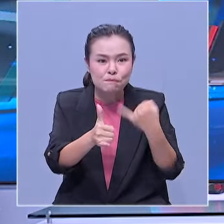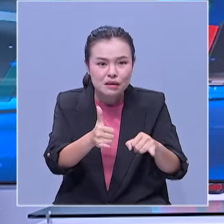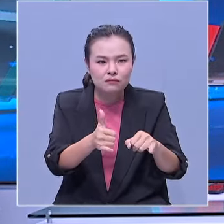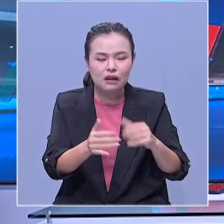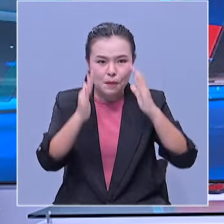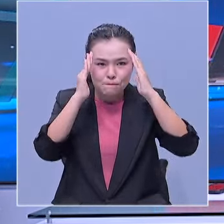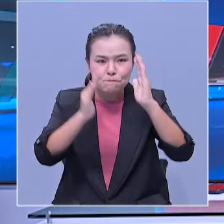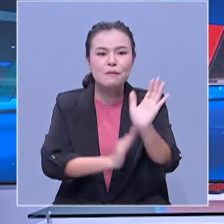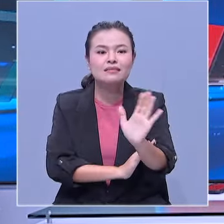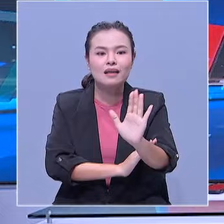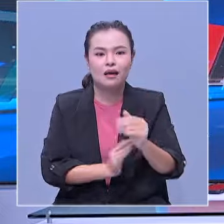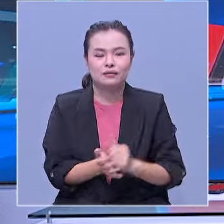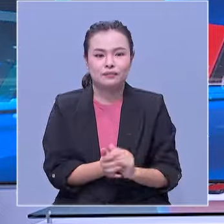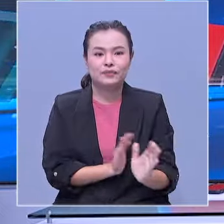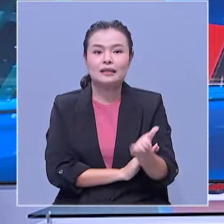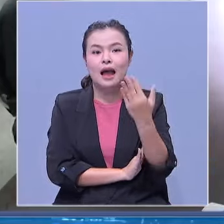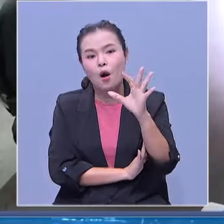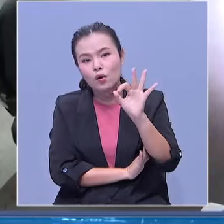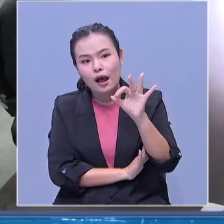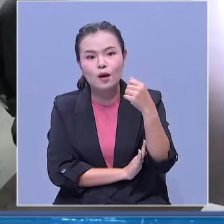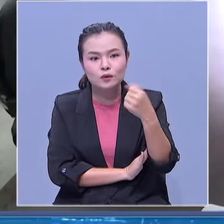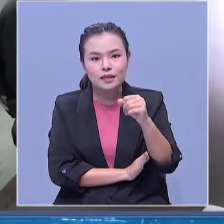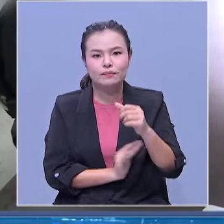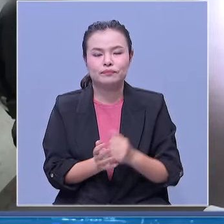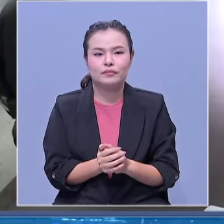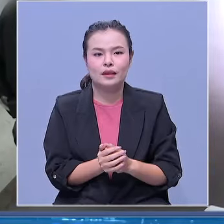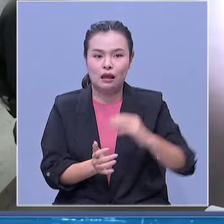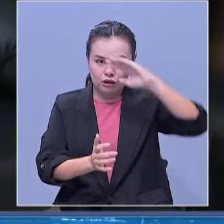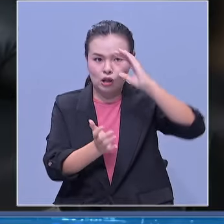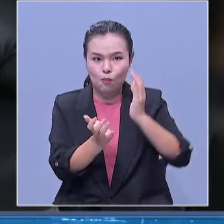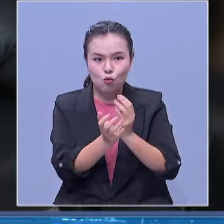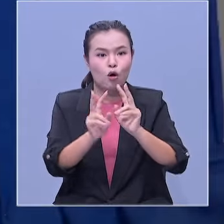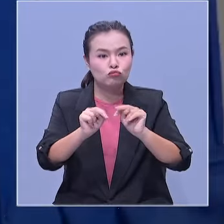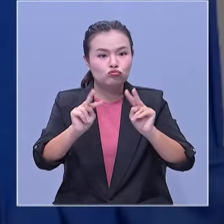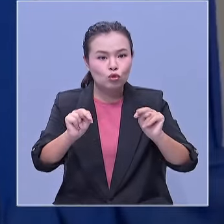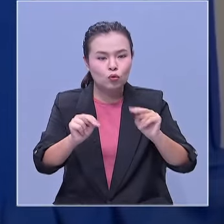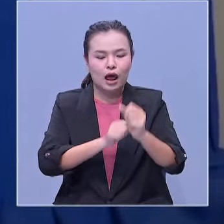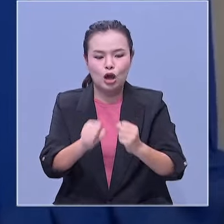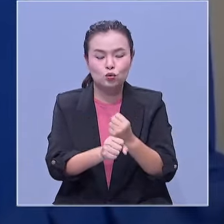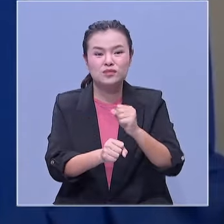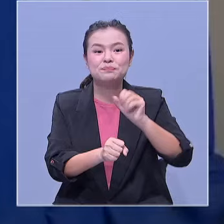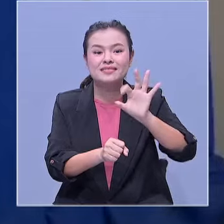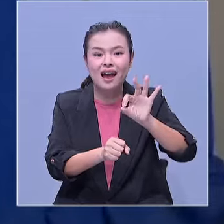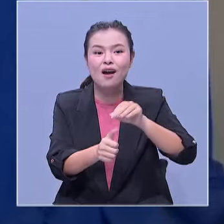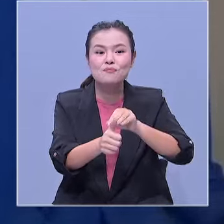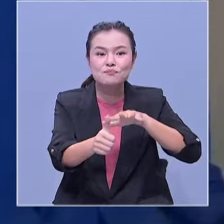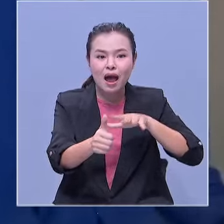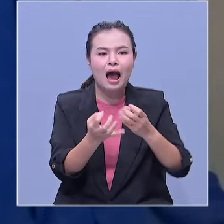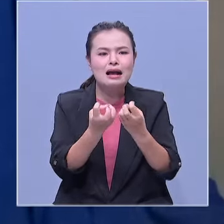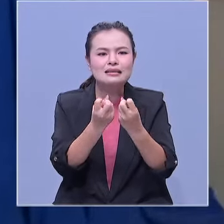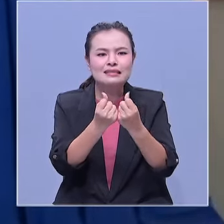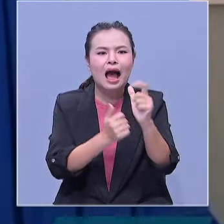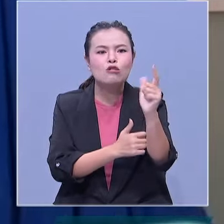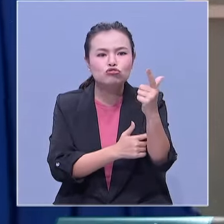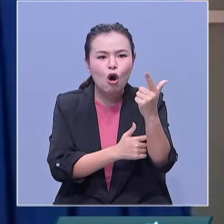ครับท่านผู้ชมครับช่วงสายที่ผ่านมาตำรวจสพรัตนาธิเบศนะครับนำตัวนายตี๋อายุ 19ปีหัวโจกแก๊งท่าทรายอ่าแก๊งทราย